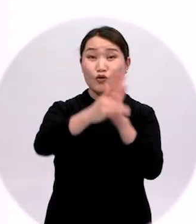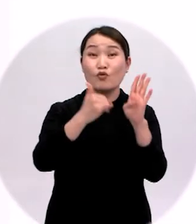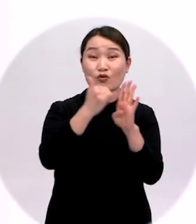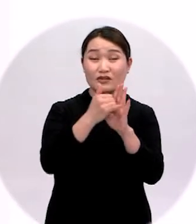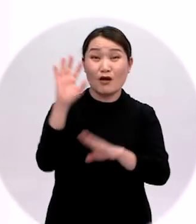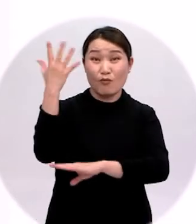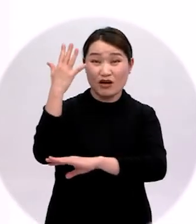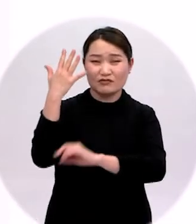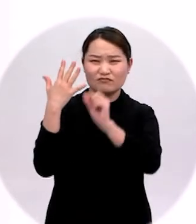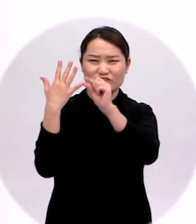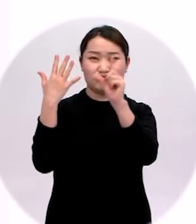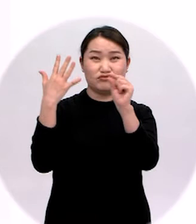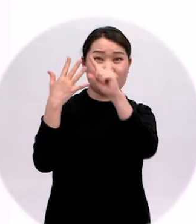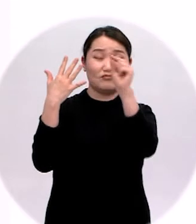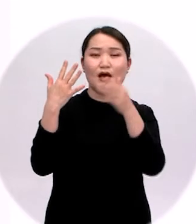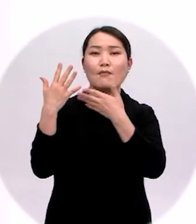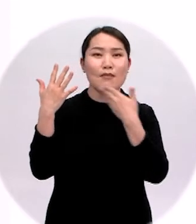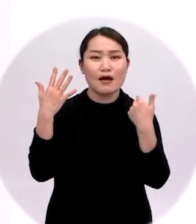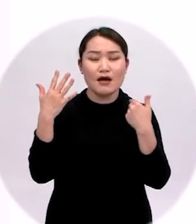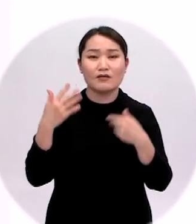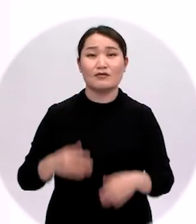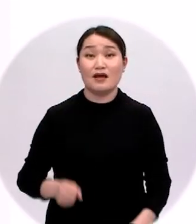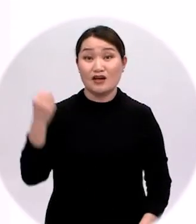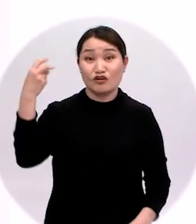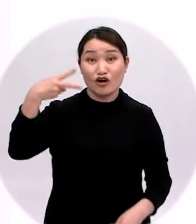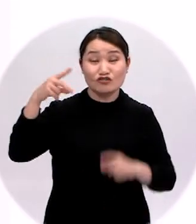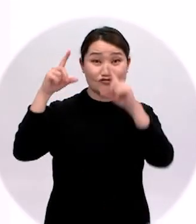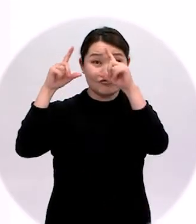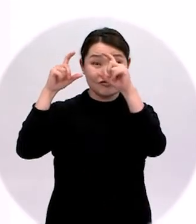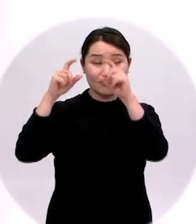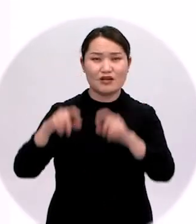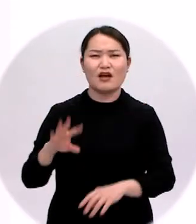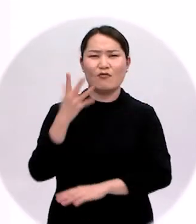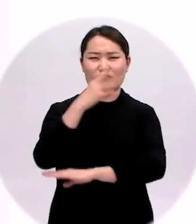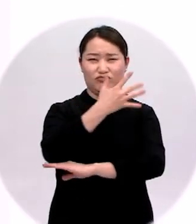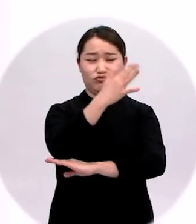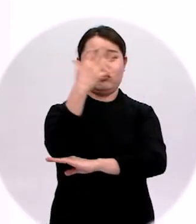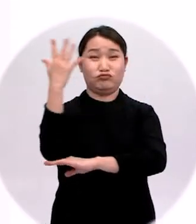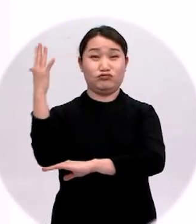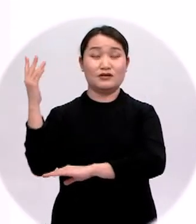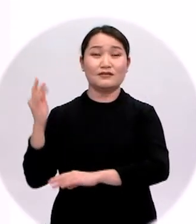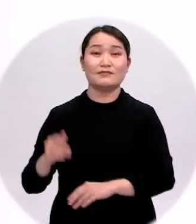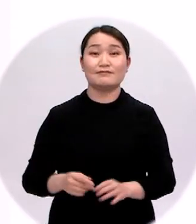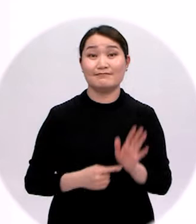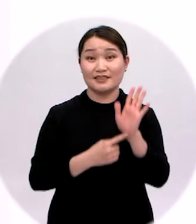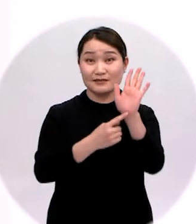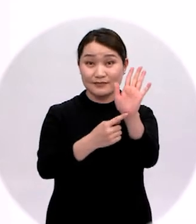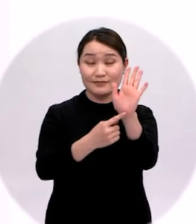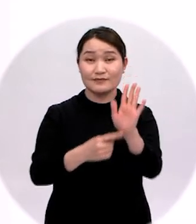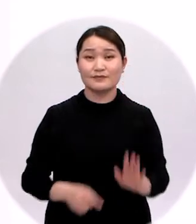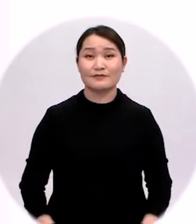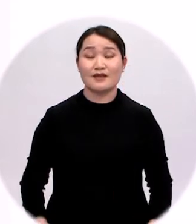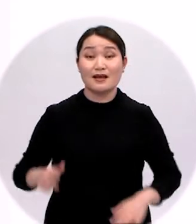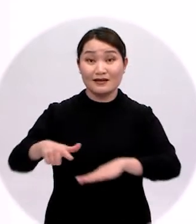саглагар ургаагүй байсан. Харин хоёрдугаар зурагт мод өтгөн саглагар ургасан байна.